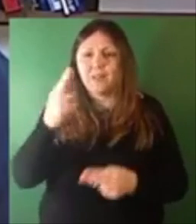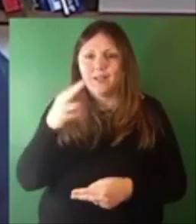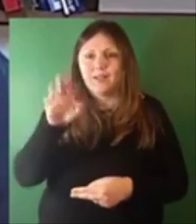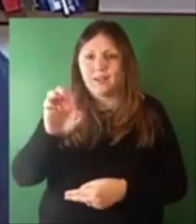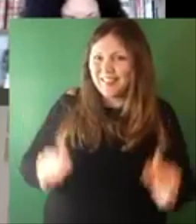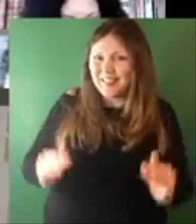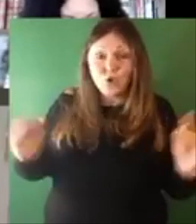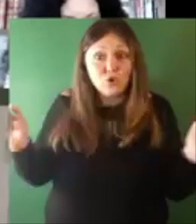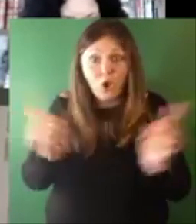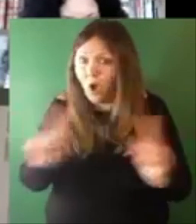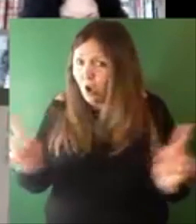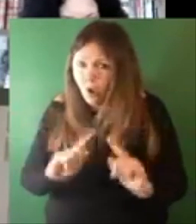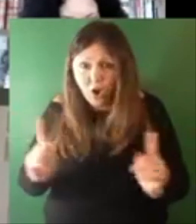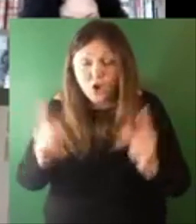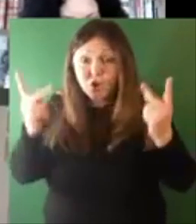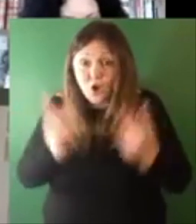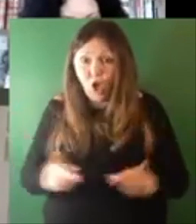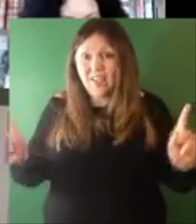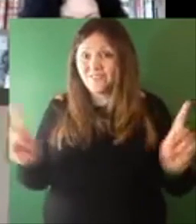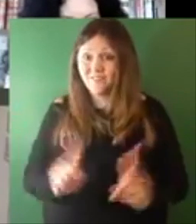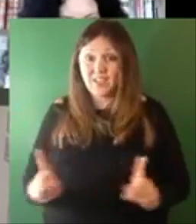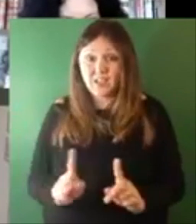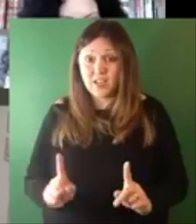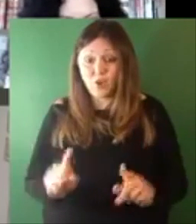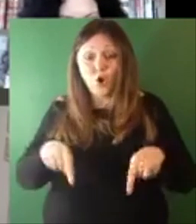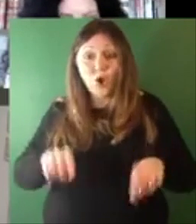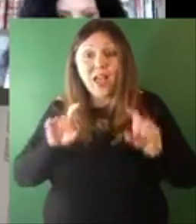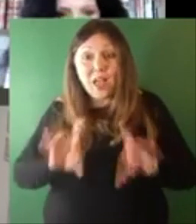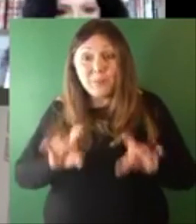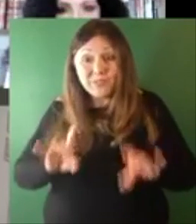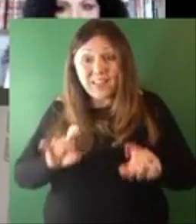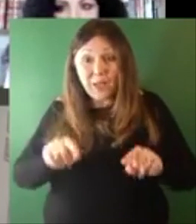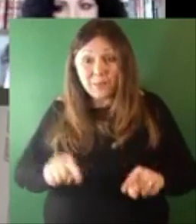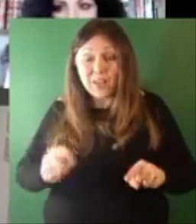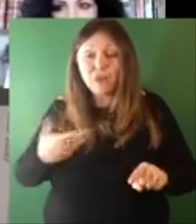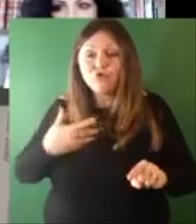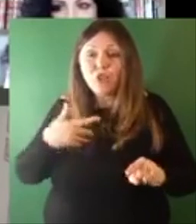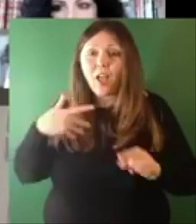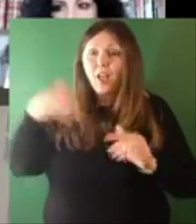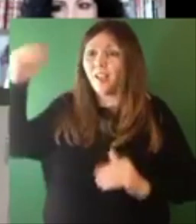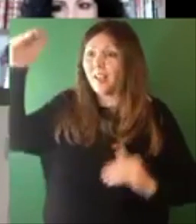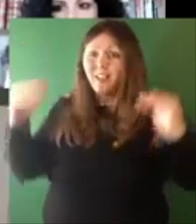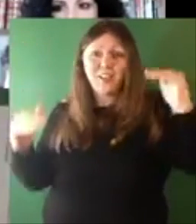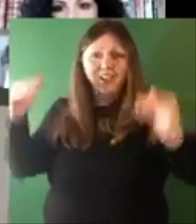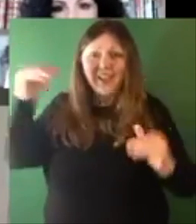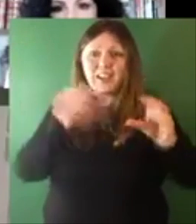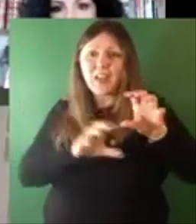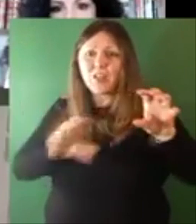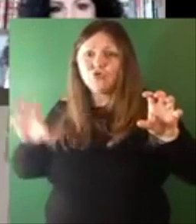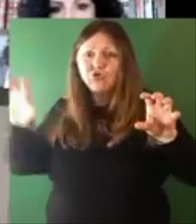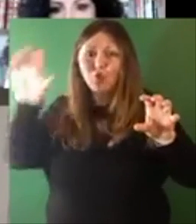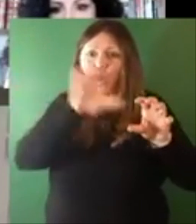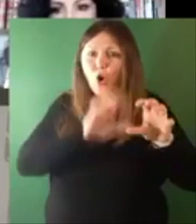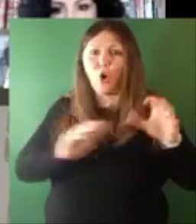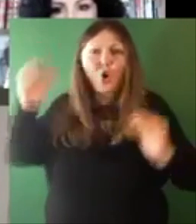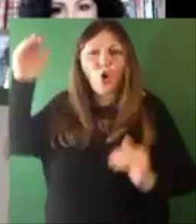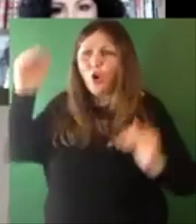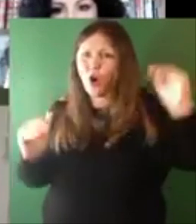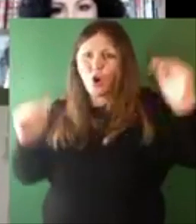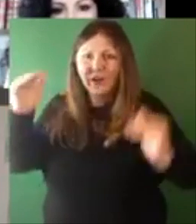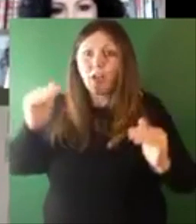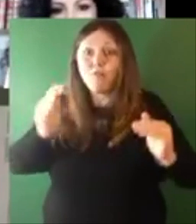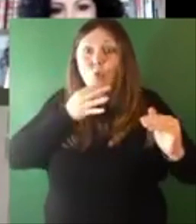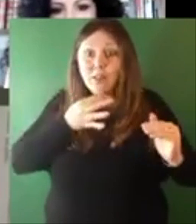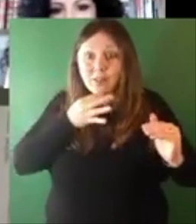di dignità. Il governo nazionale ha inoltre anticipato 4,3 miliardi di euro del Fondo di solidarietà per i comuni, a cui